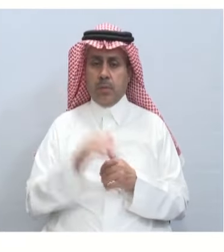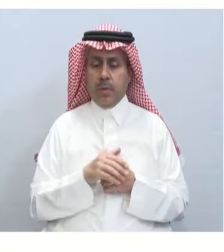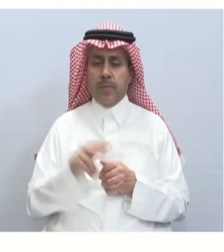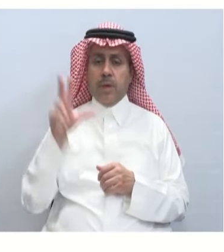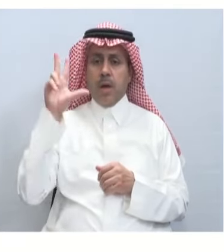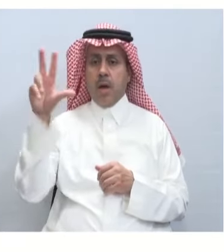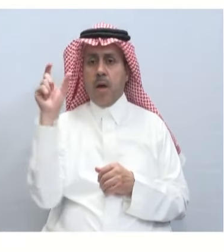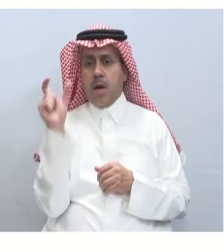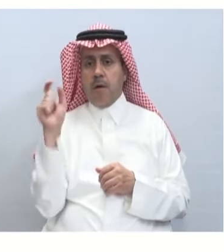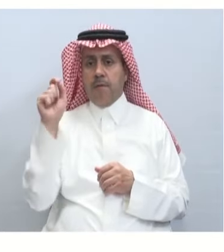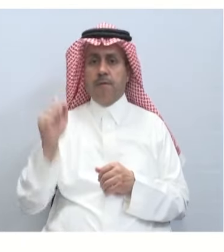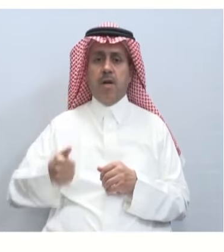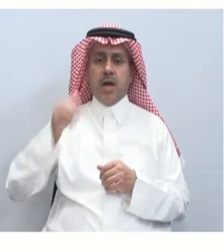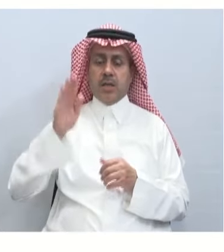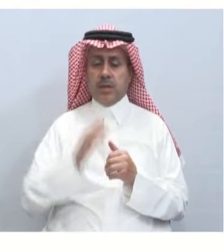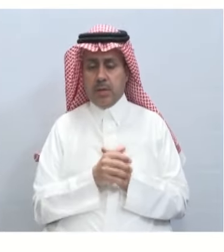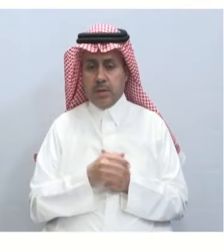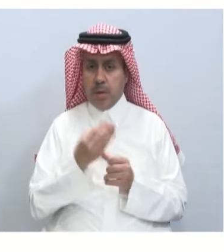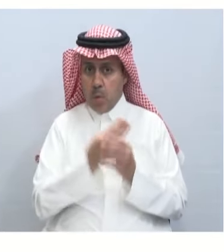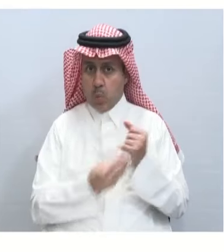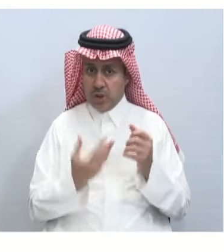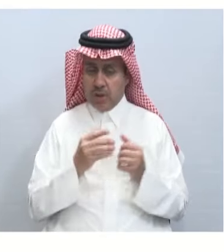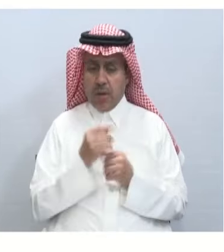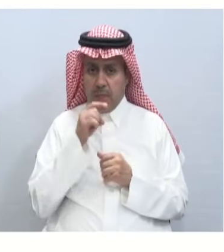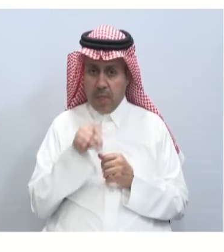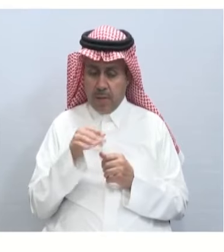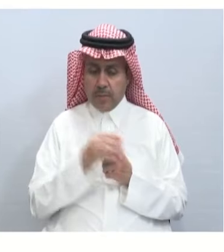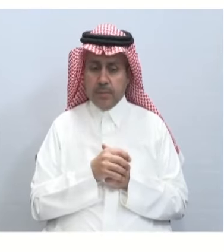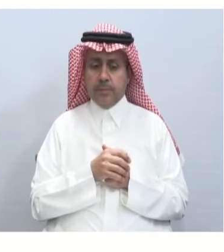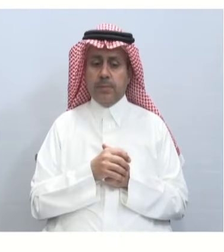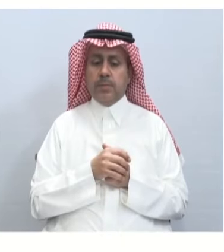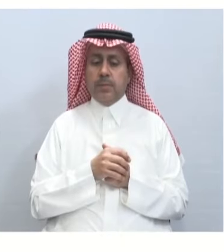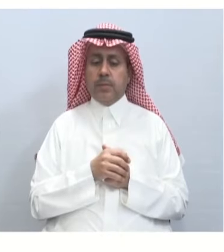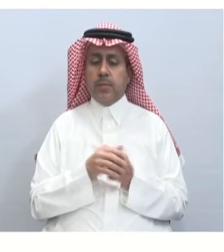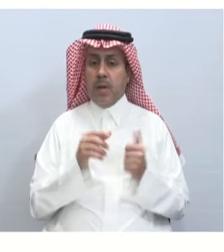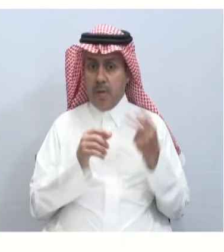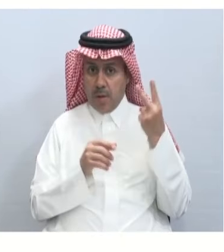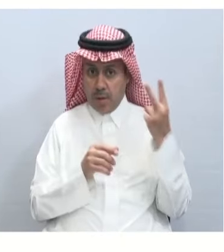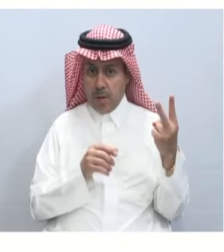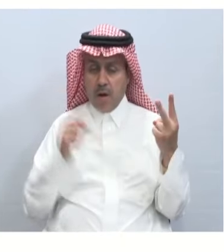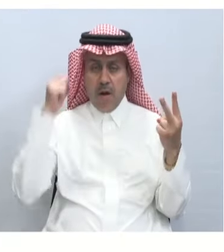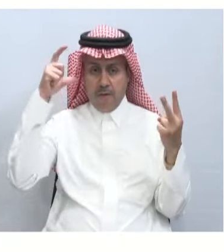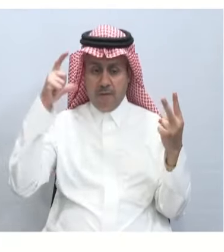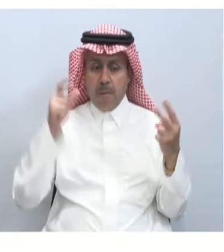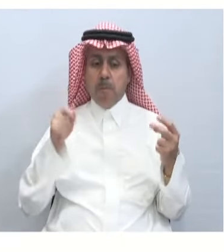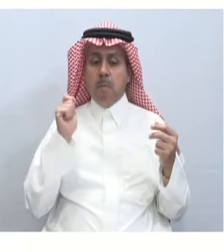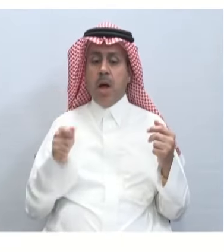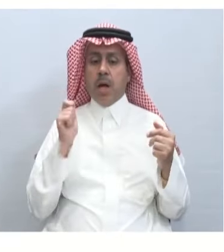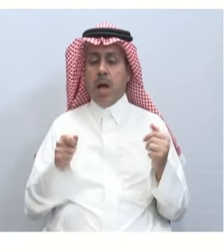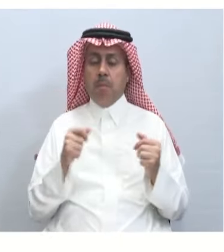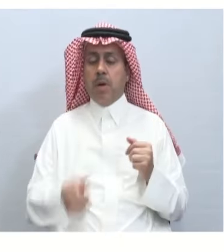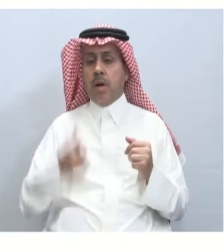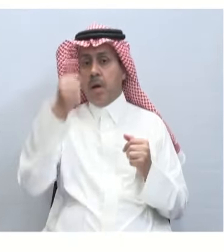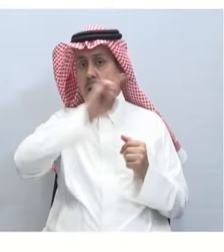والنفاس كذلك ان نفهم احكام الاستحاضه والنفاس